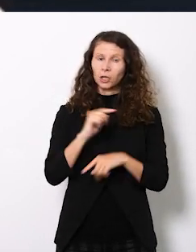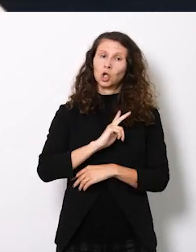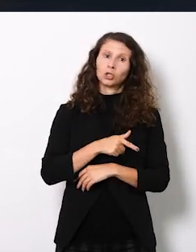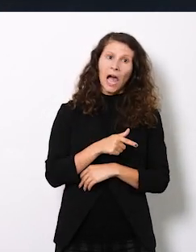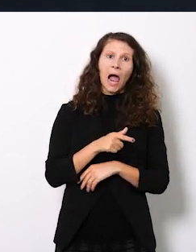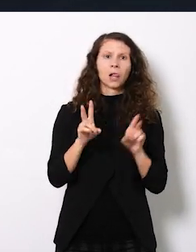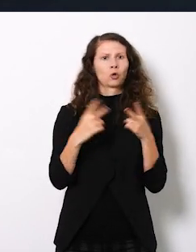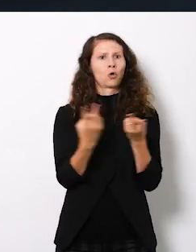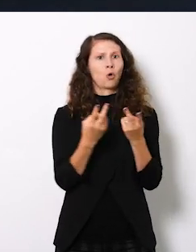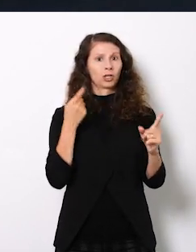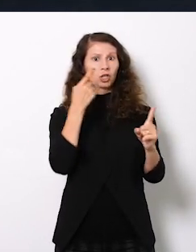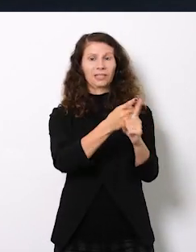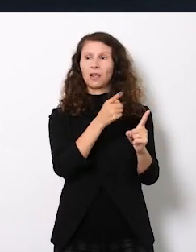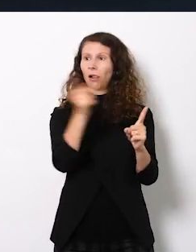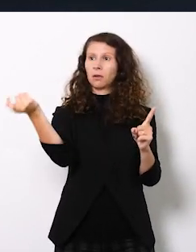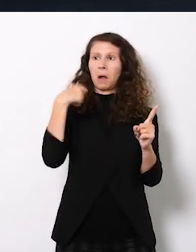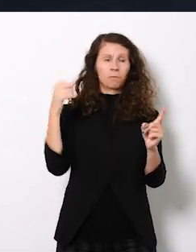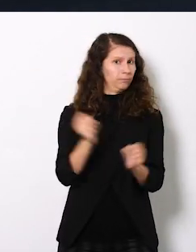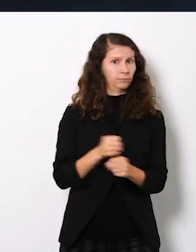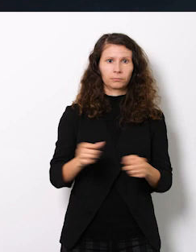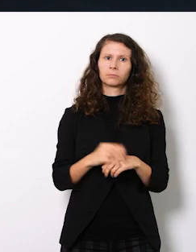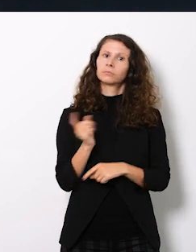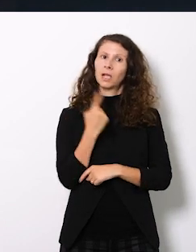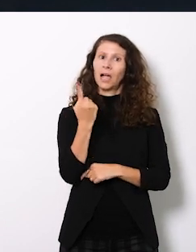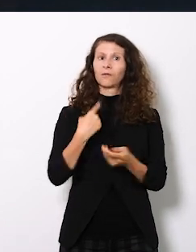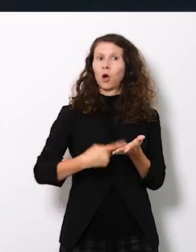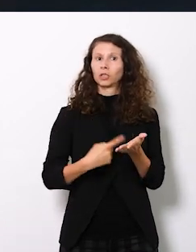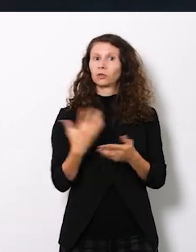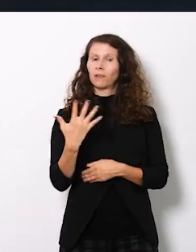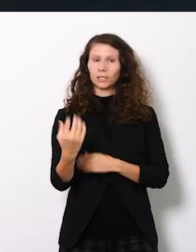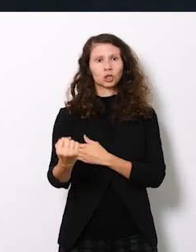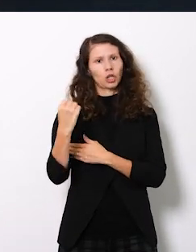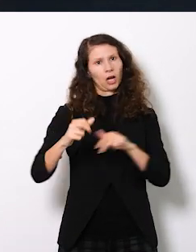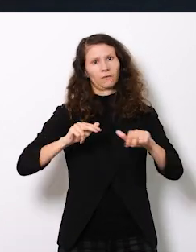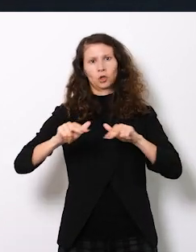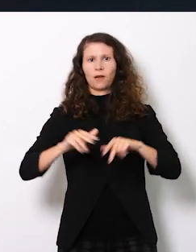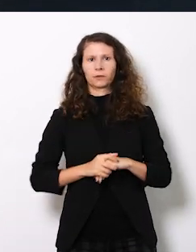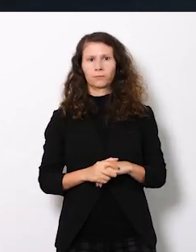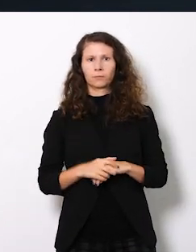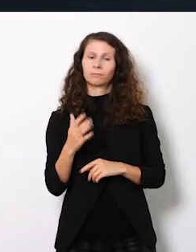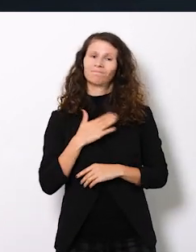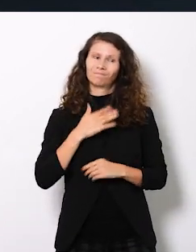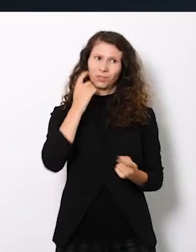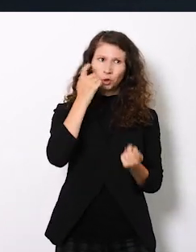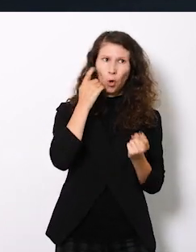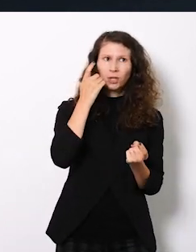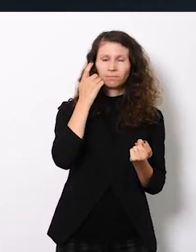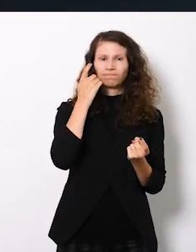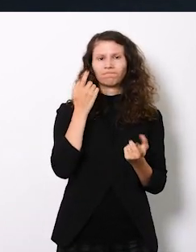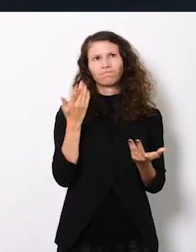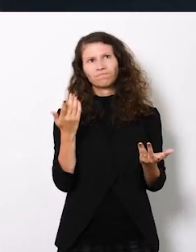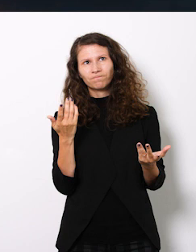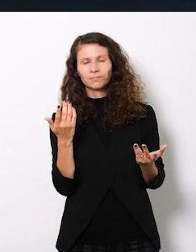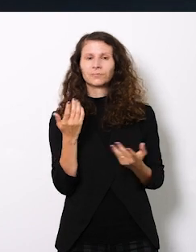Zielen von niemandem übertreffen. Die haben eine Voraussetzung und das ist eine starke Wirtschaft. Meine Sorge ist, dass viele über